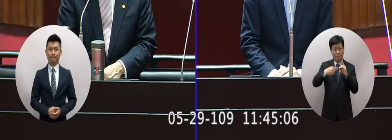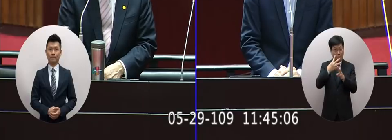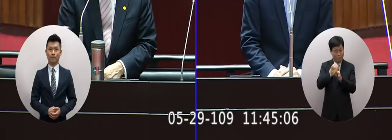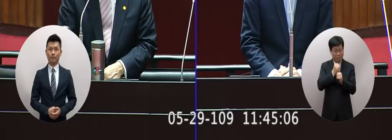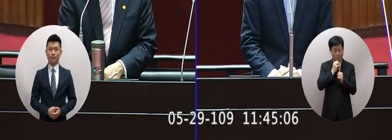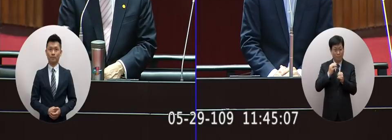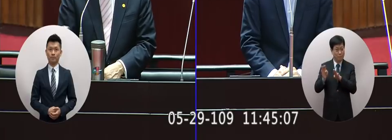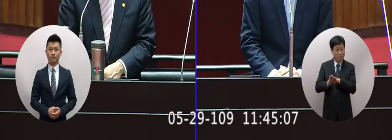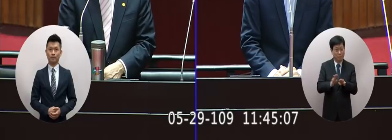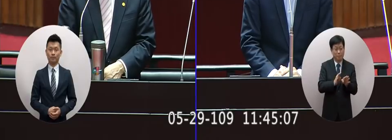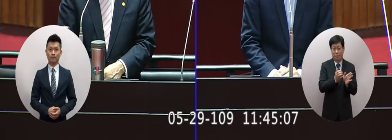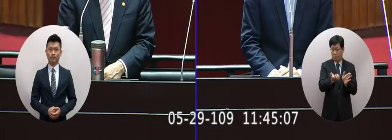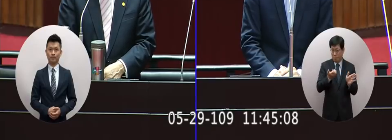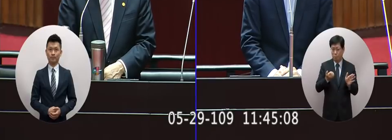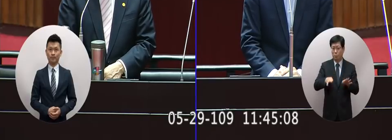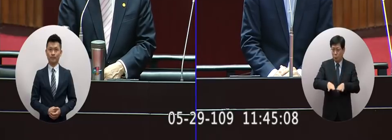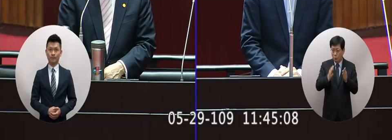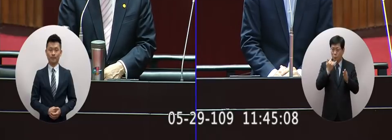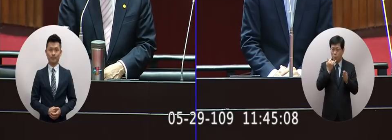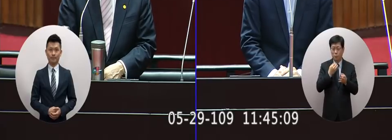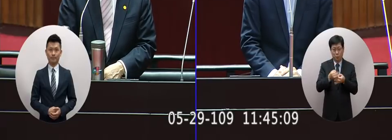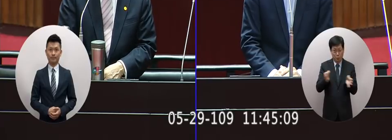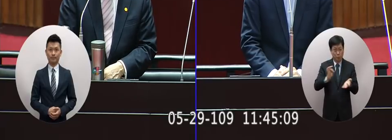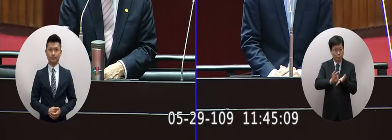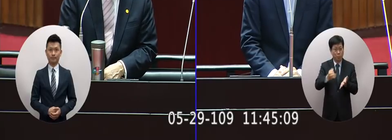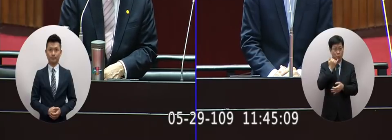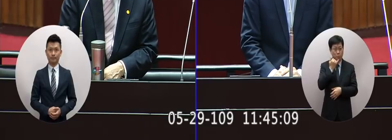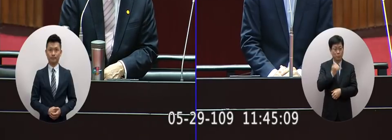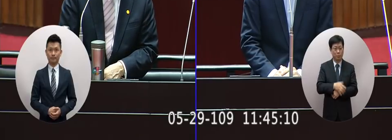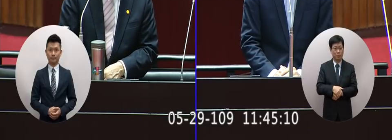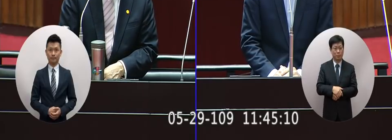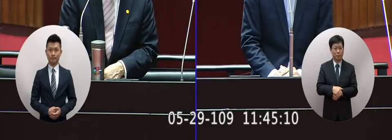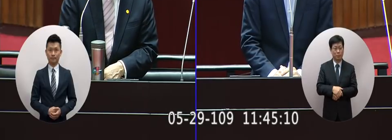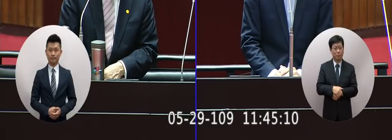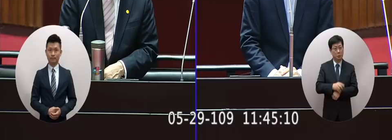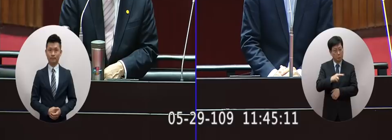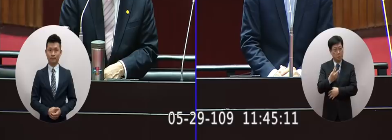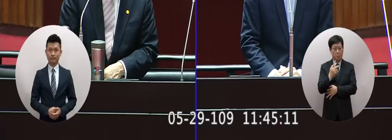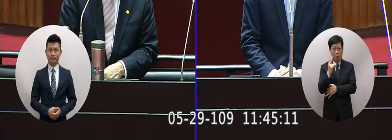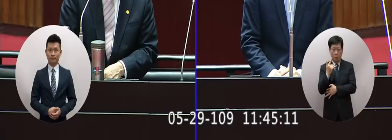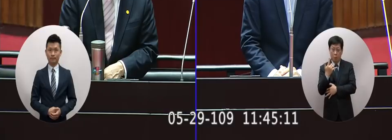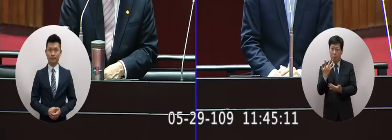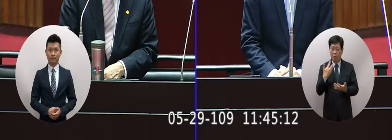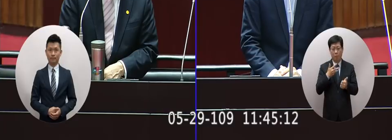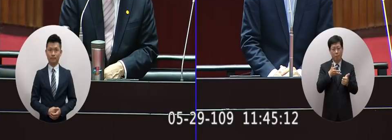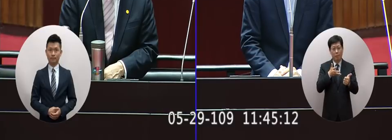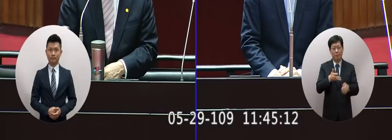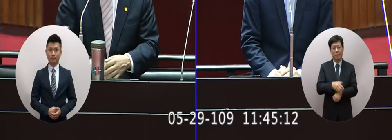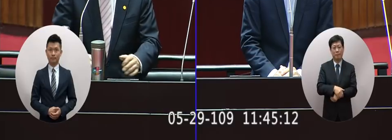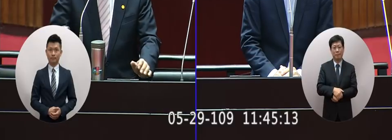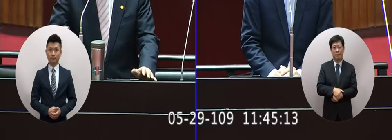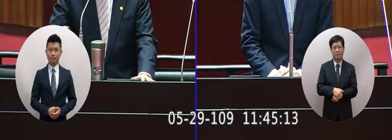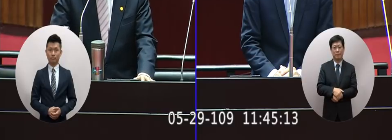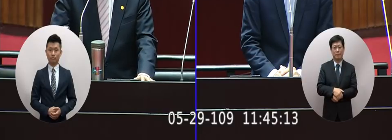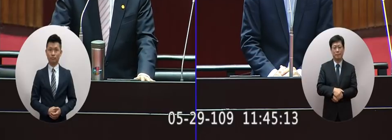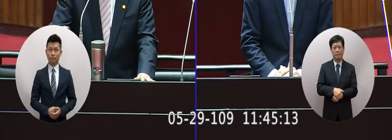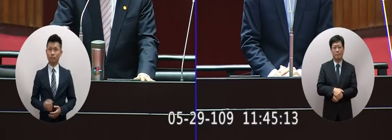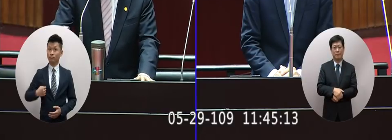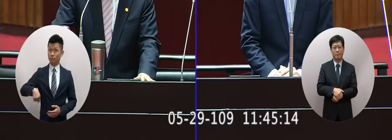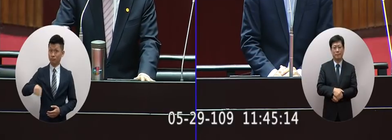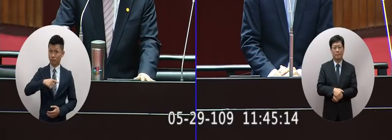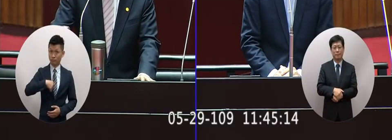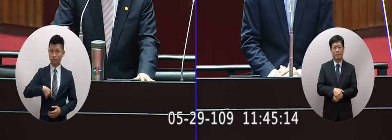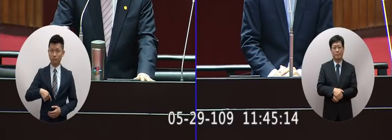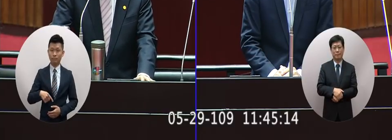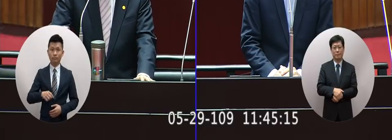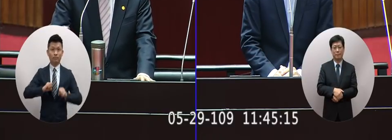假即将到来，就可以上路实施，还是要等？这请教院长。 我们